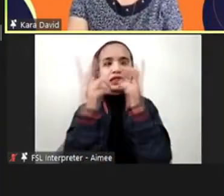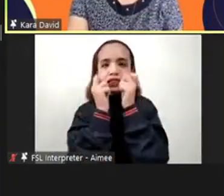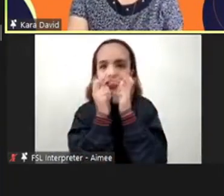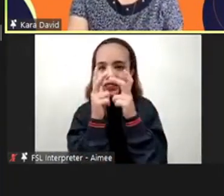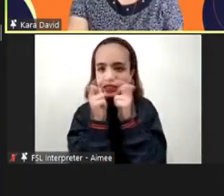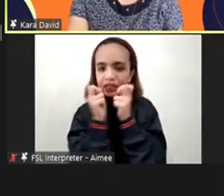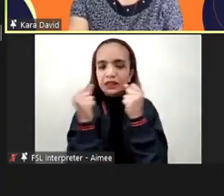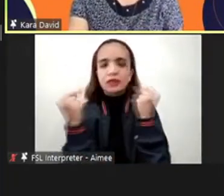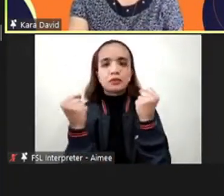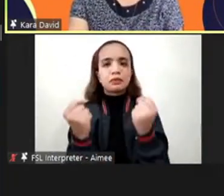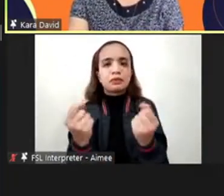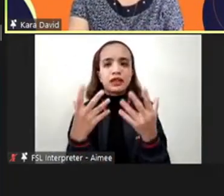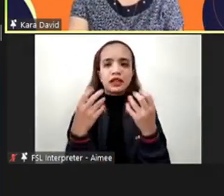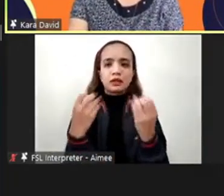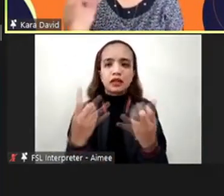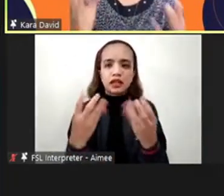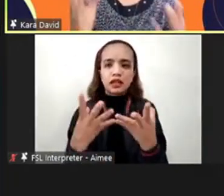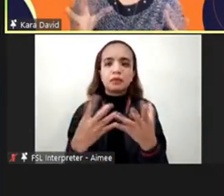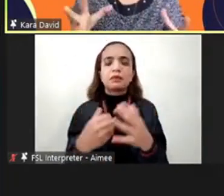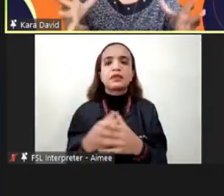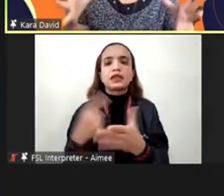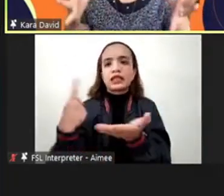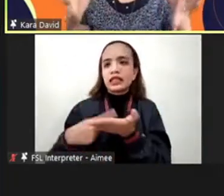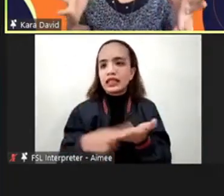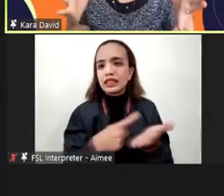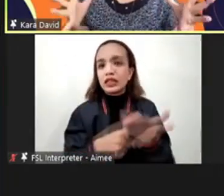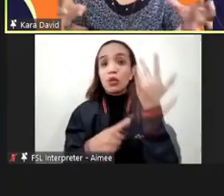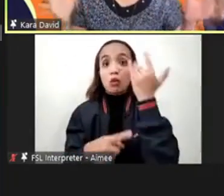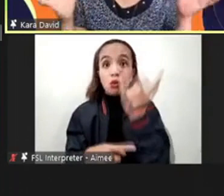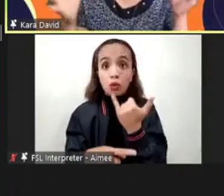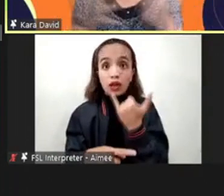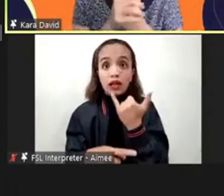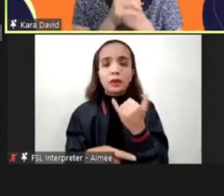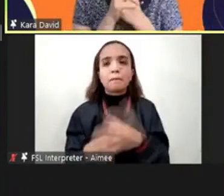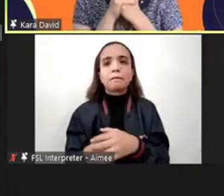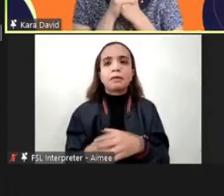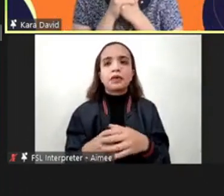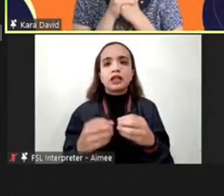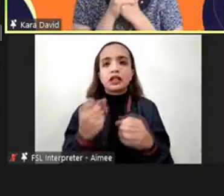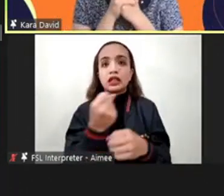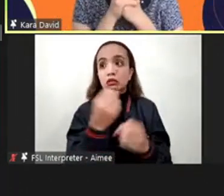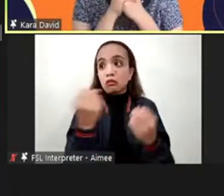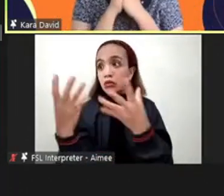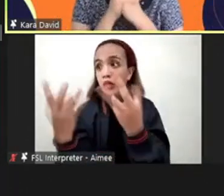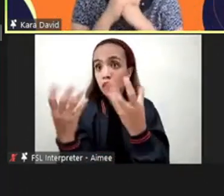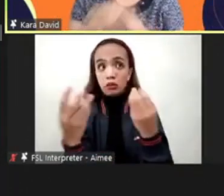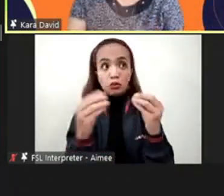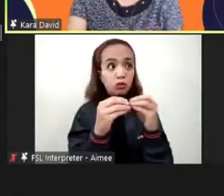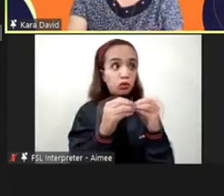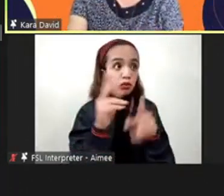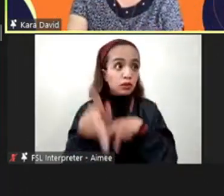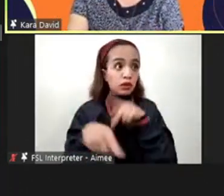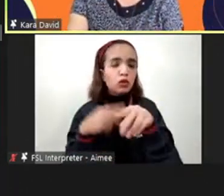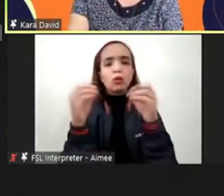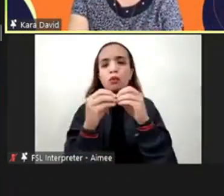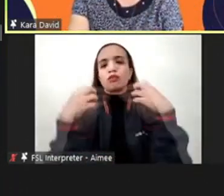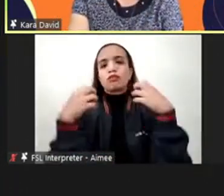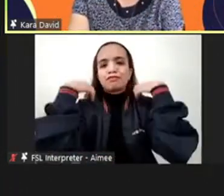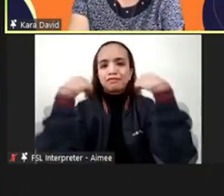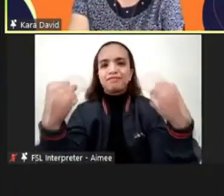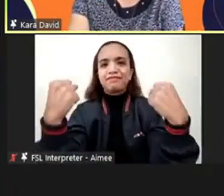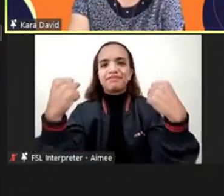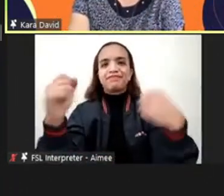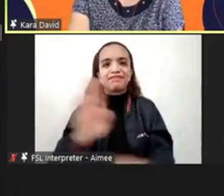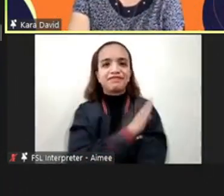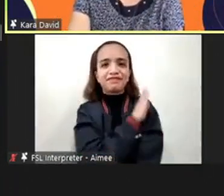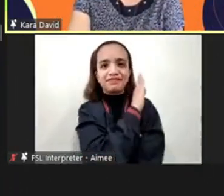maraming makikipagtalakayan. Kasi 'di ba, strength in numbers, kapag mas marami tayo, mas tumatatag din tayo. So sa